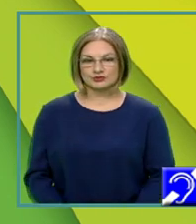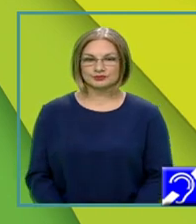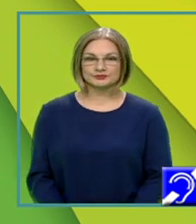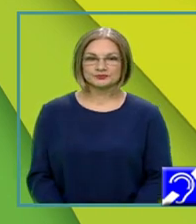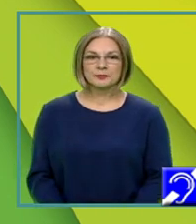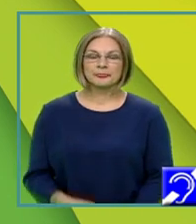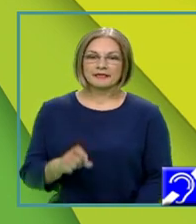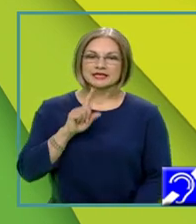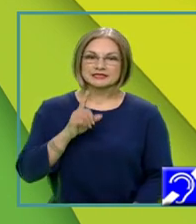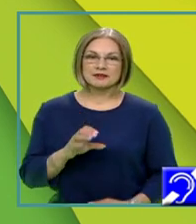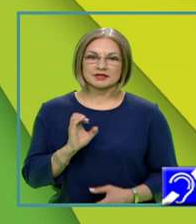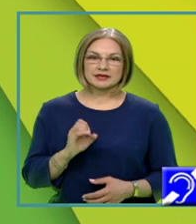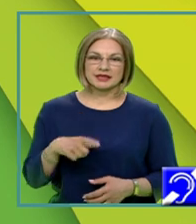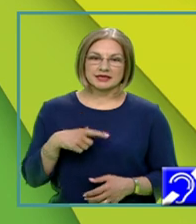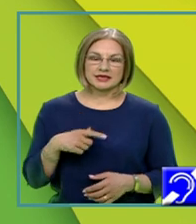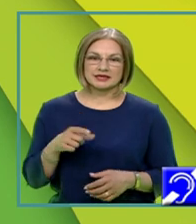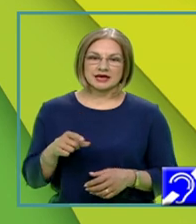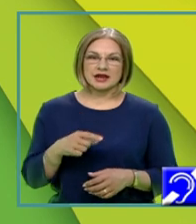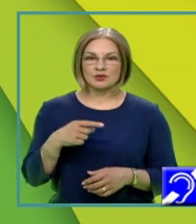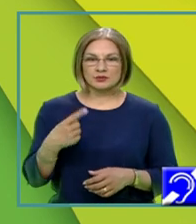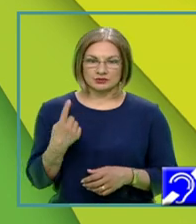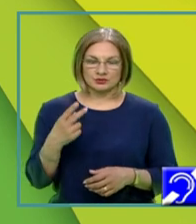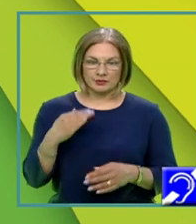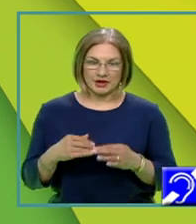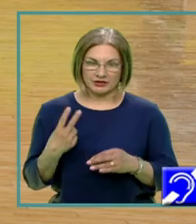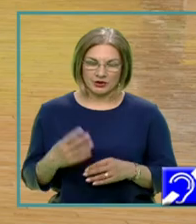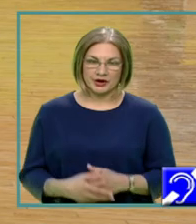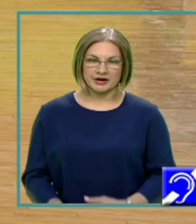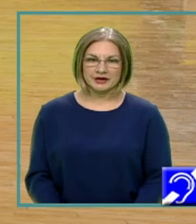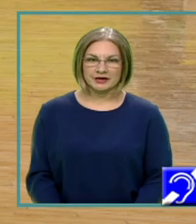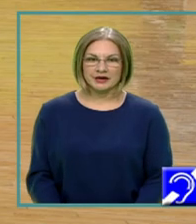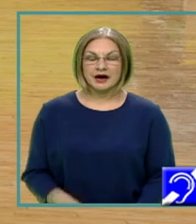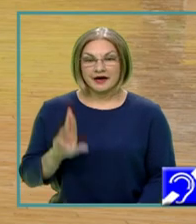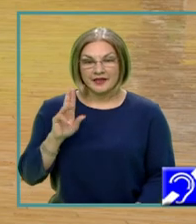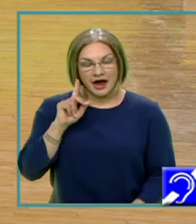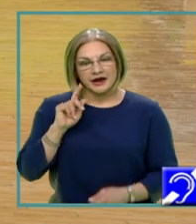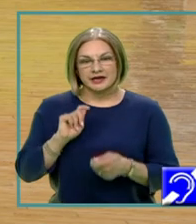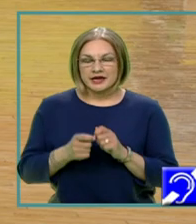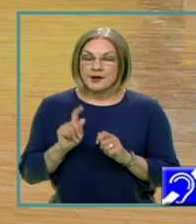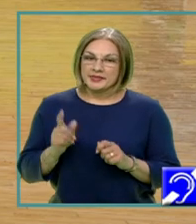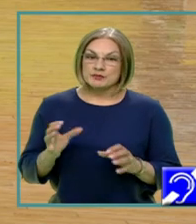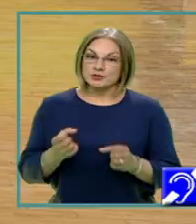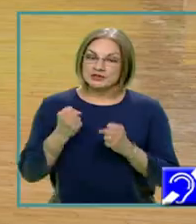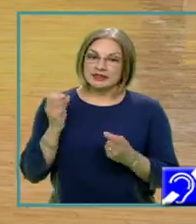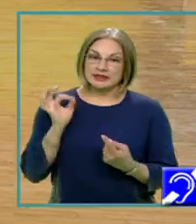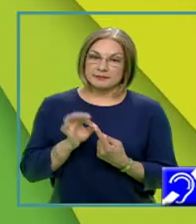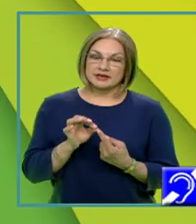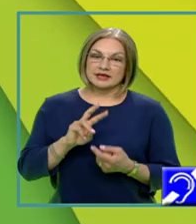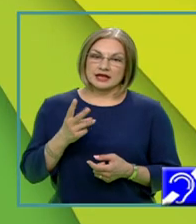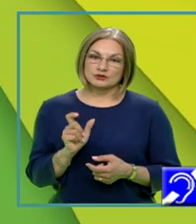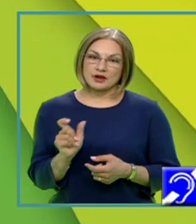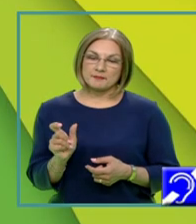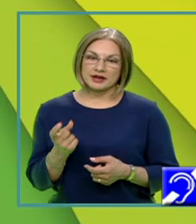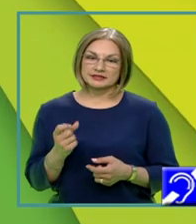adică e ar trebui să fie egal cu minus 1 supra 2 trebuie în schimb să se îndeplinească și cea de a doua parte a